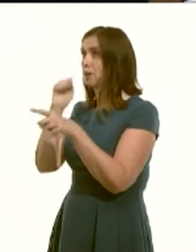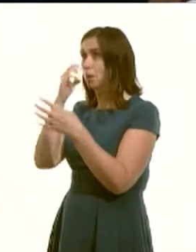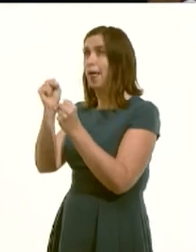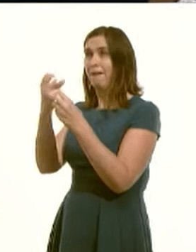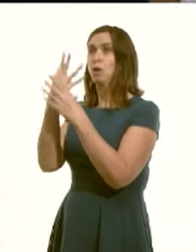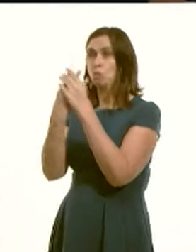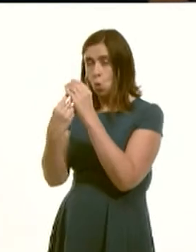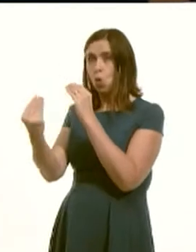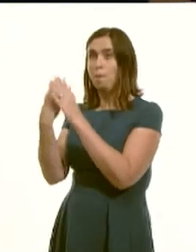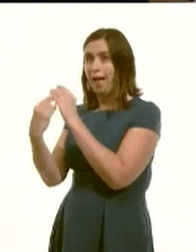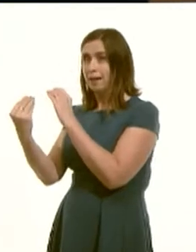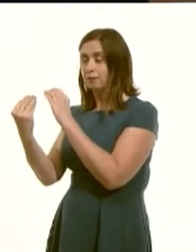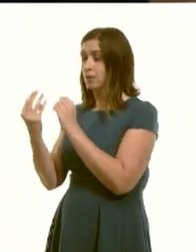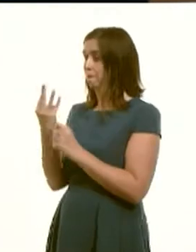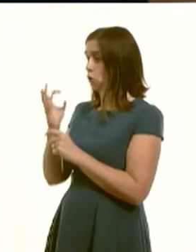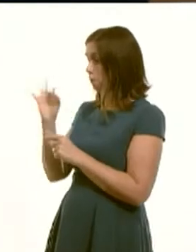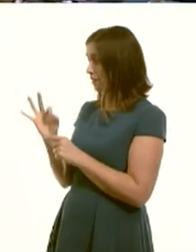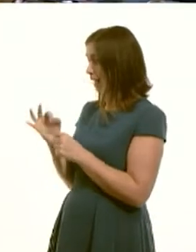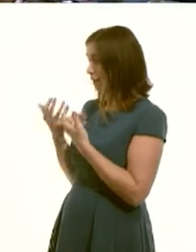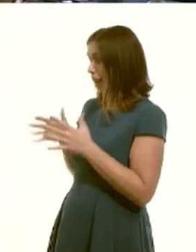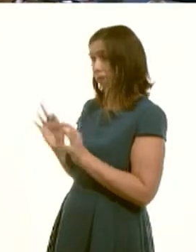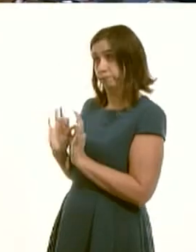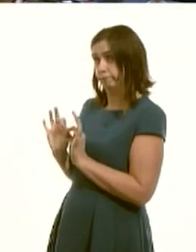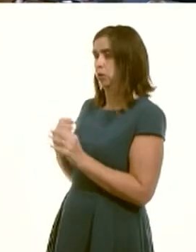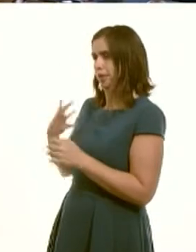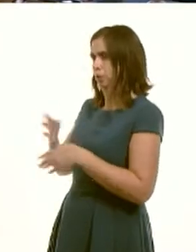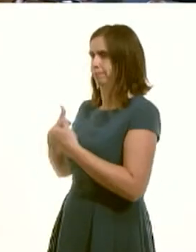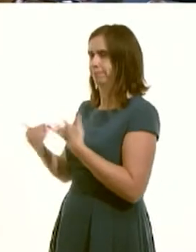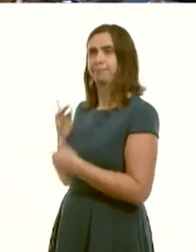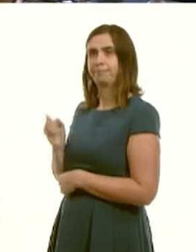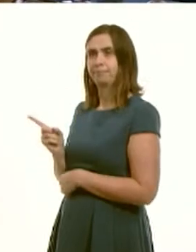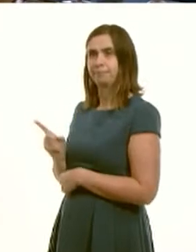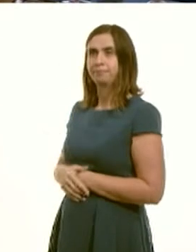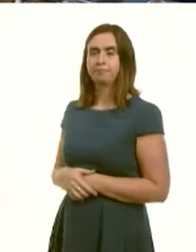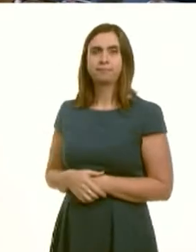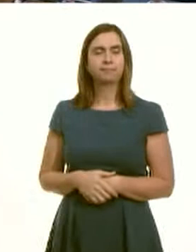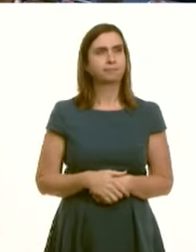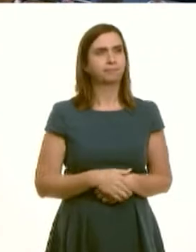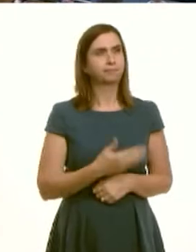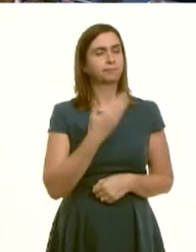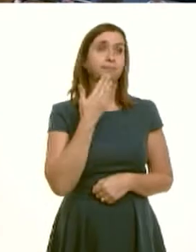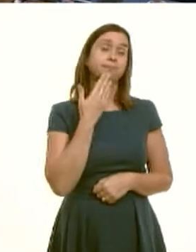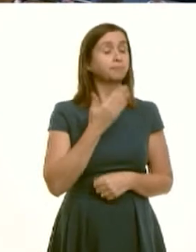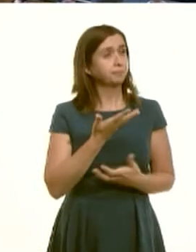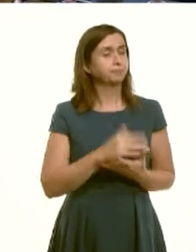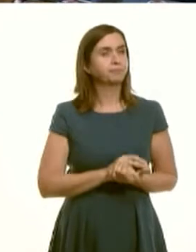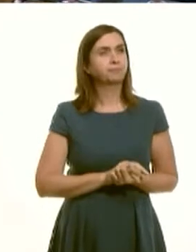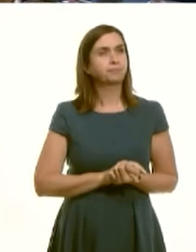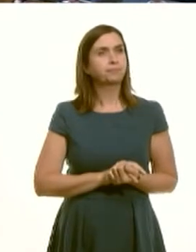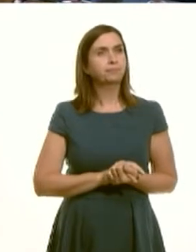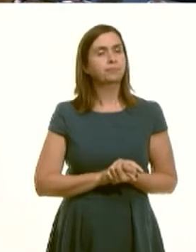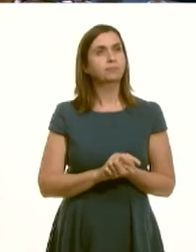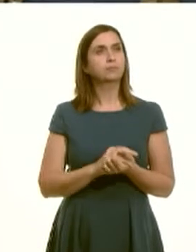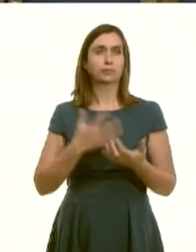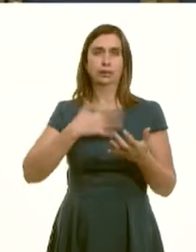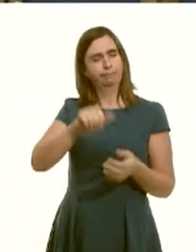ôl. Jeff Cuthbert. Diolch, Clywyd. First Minister, quite rightly, digital